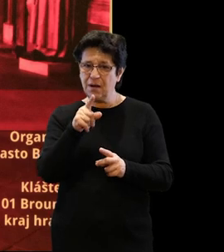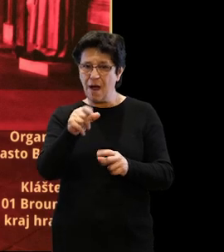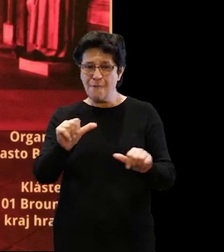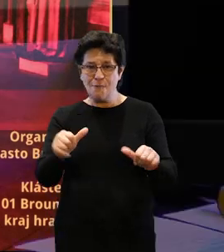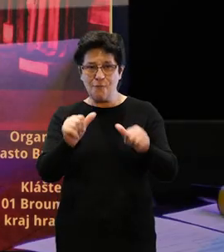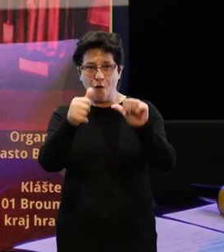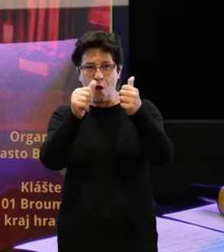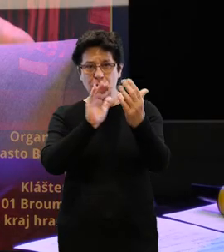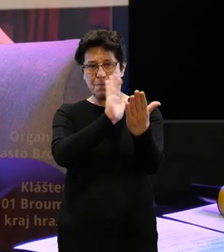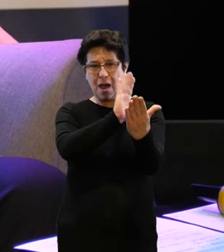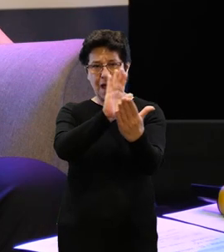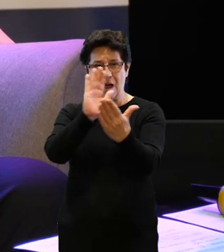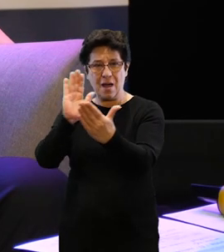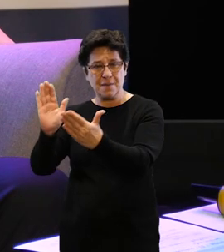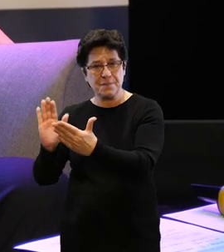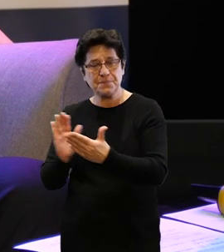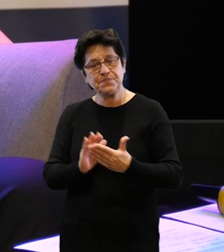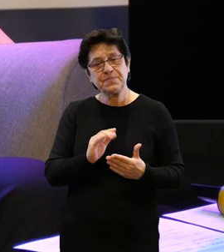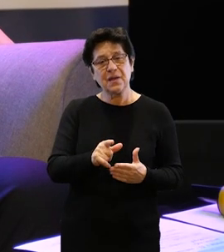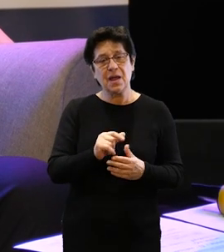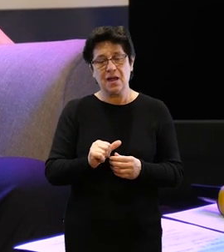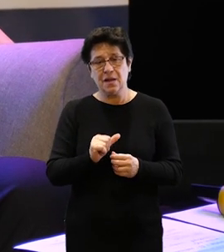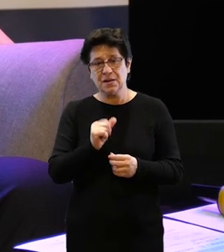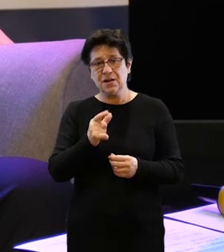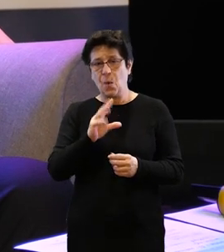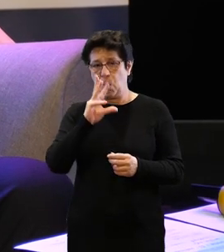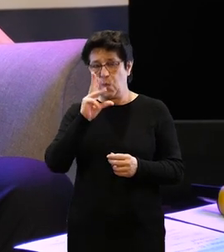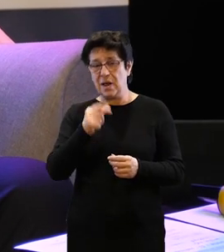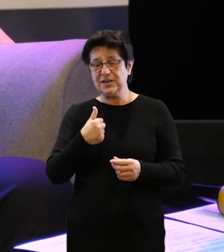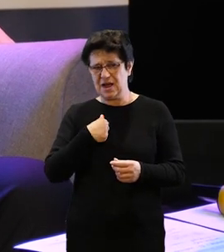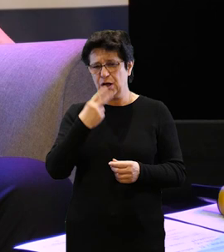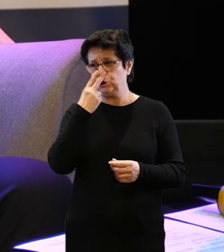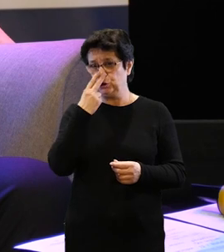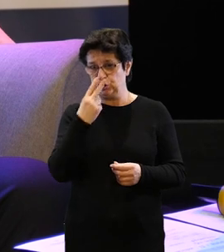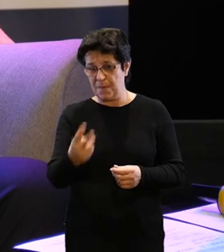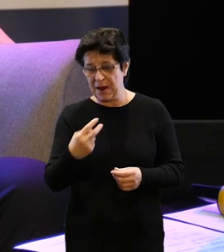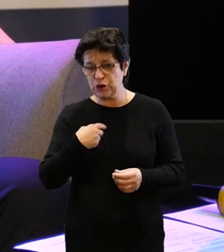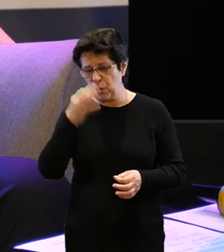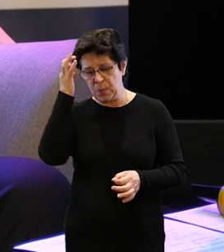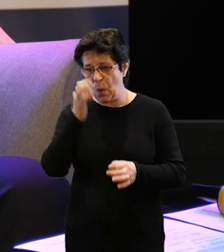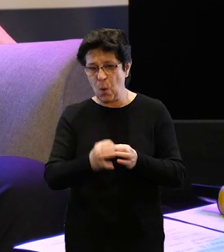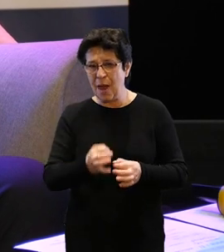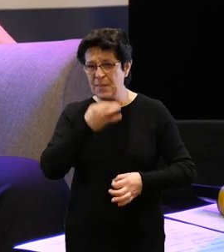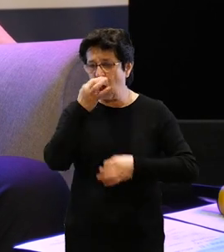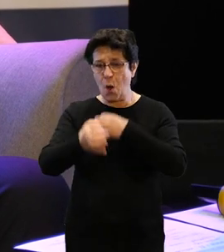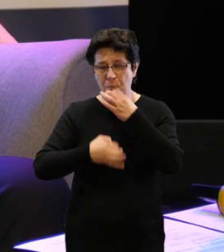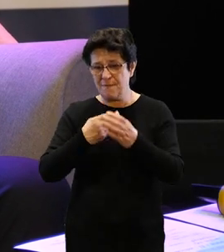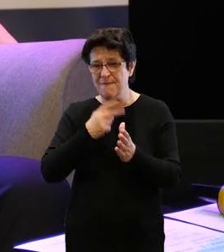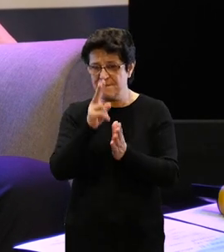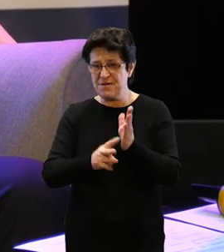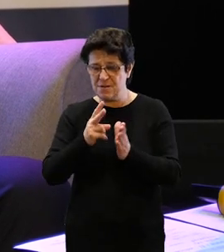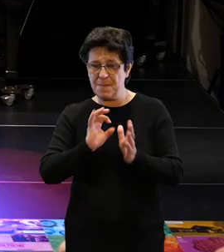forma tych gablot To prezentacja także tak powiedziałem jak zobaczę to wam dokładnie opowiem to w jakimś moim